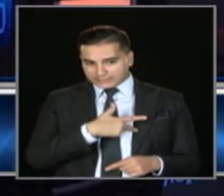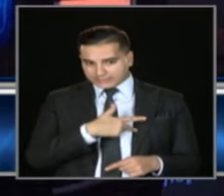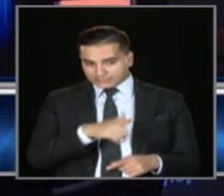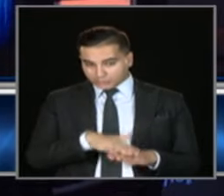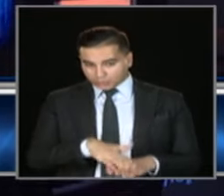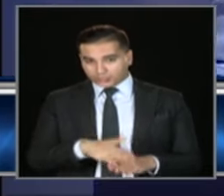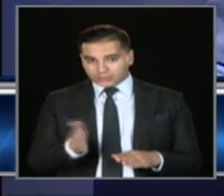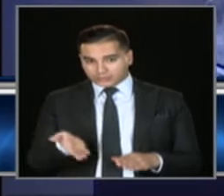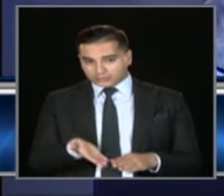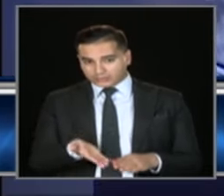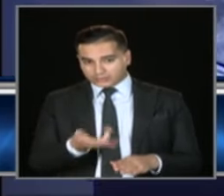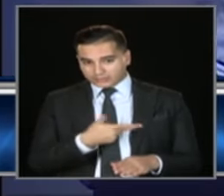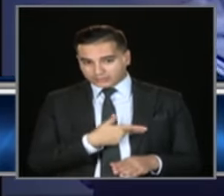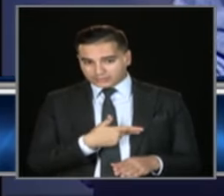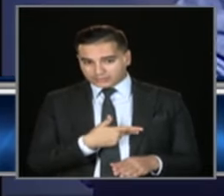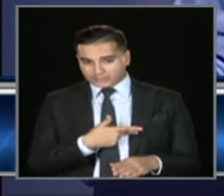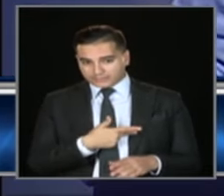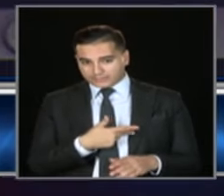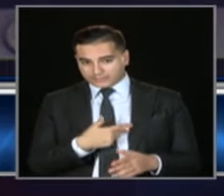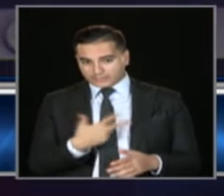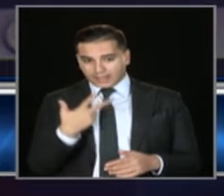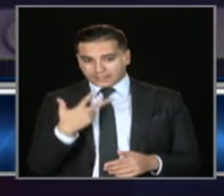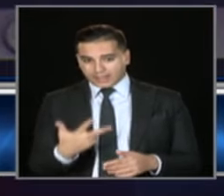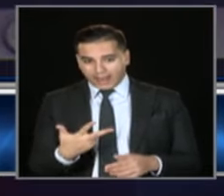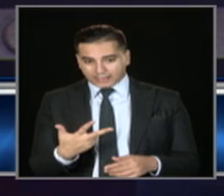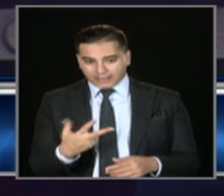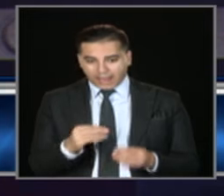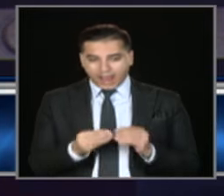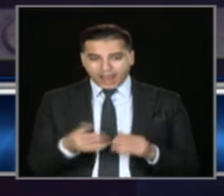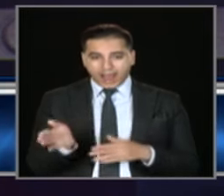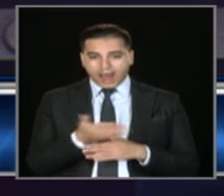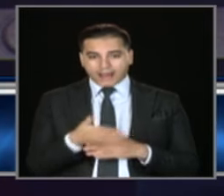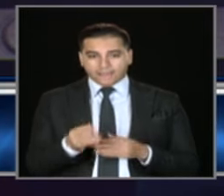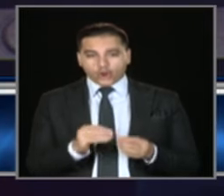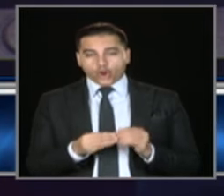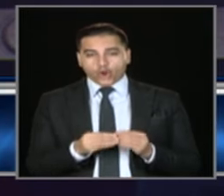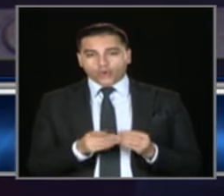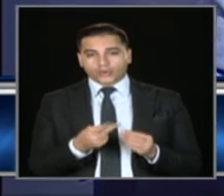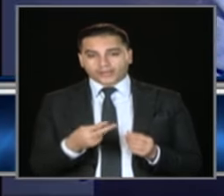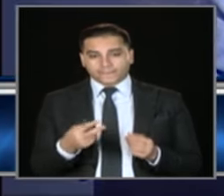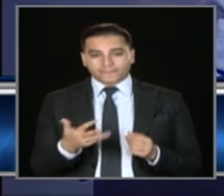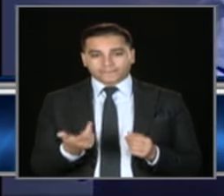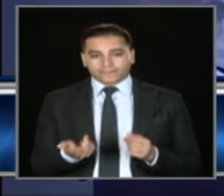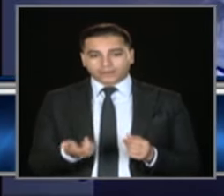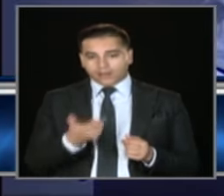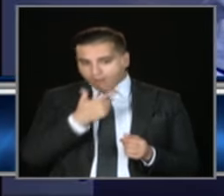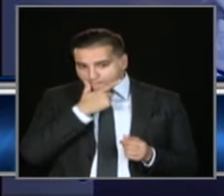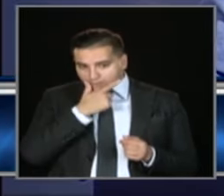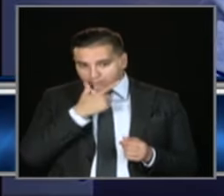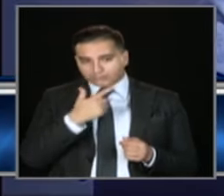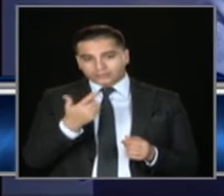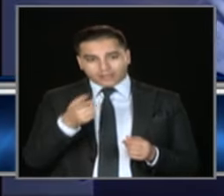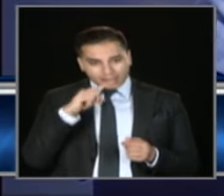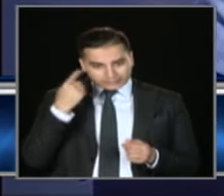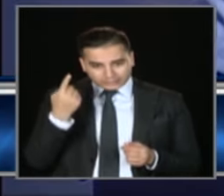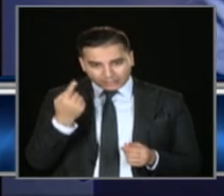دوس. إجابتك ثلاثة. ثلاثة؟ آه. وما إيه؟ أبيض